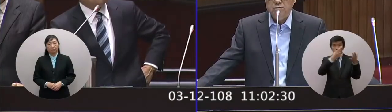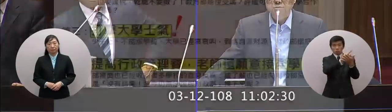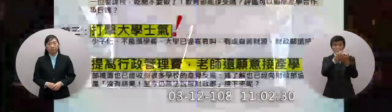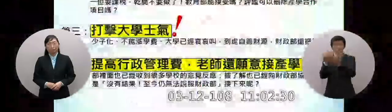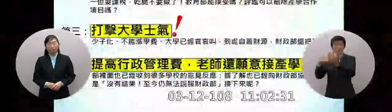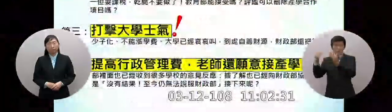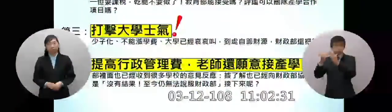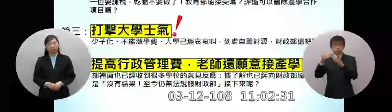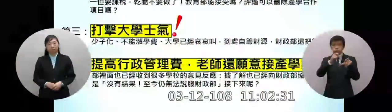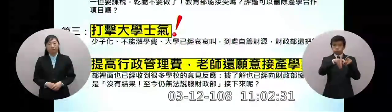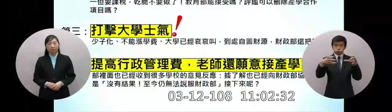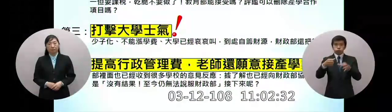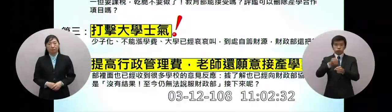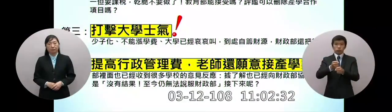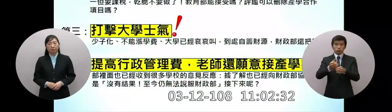学合作，